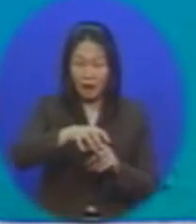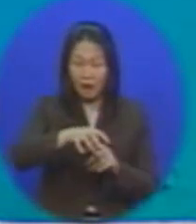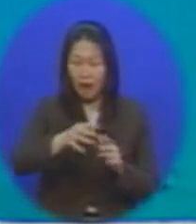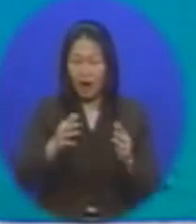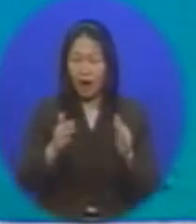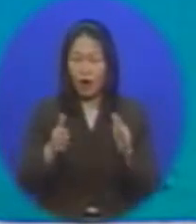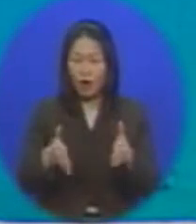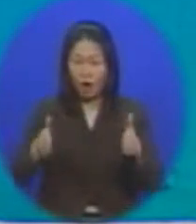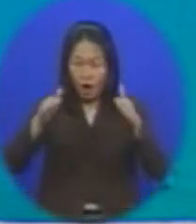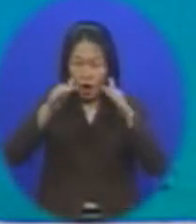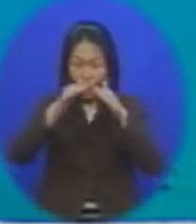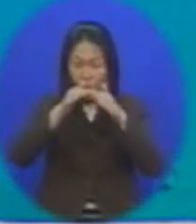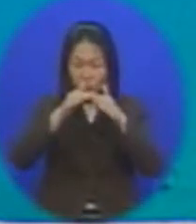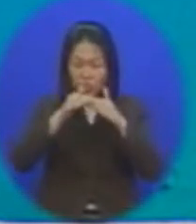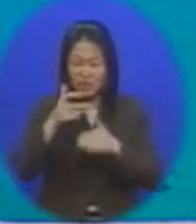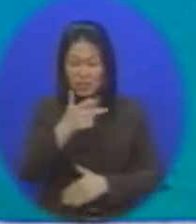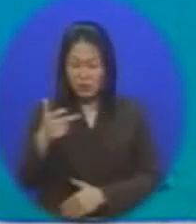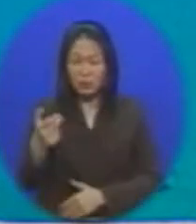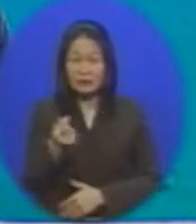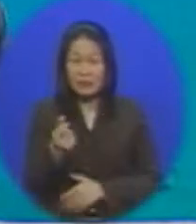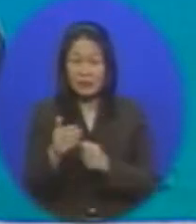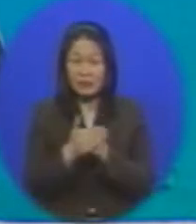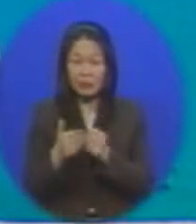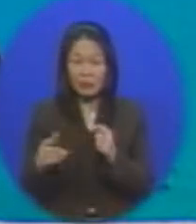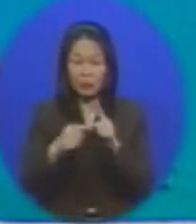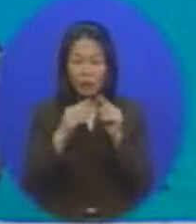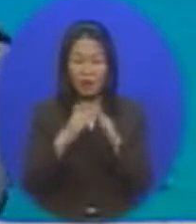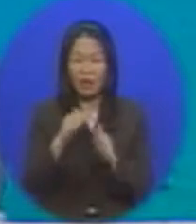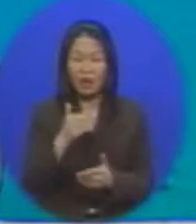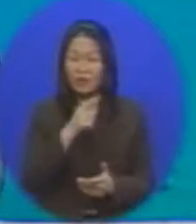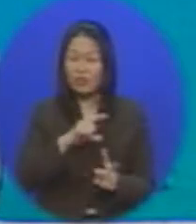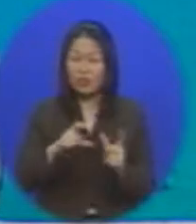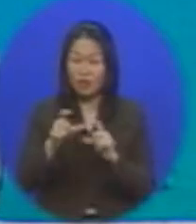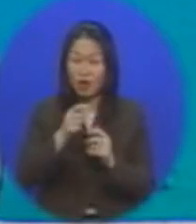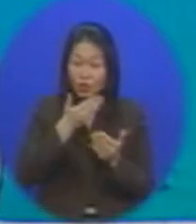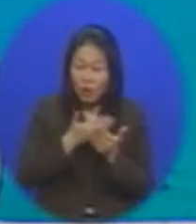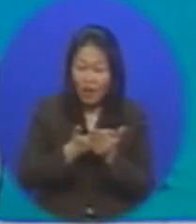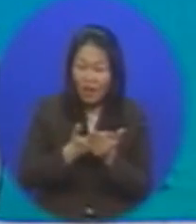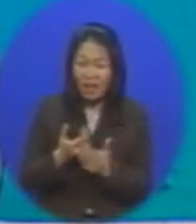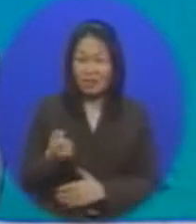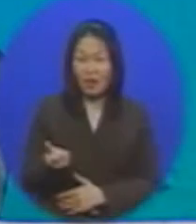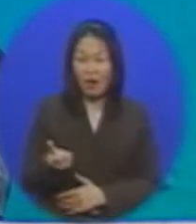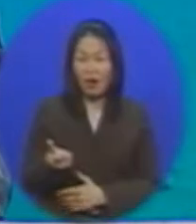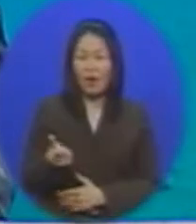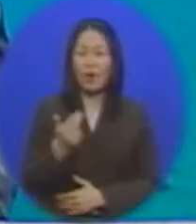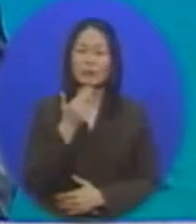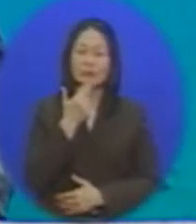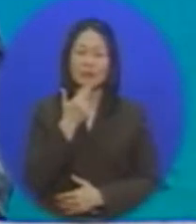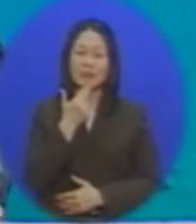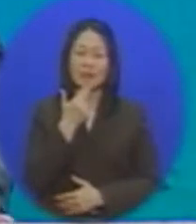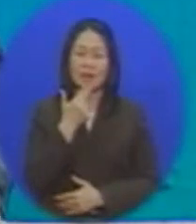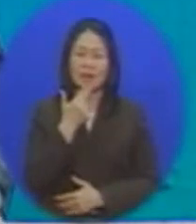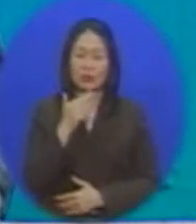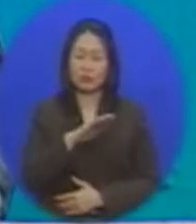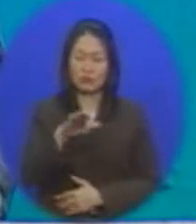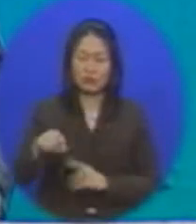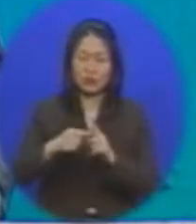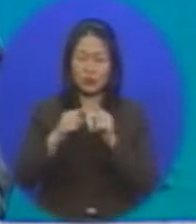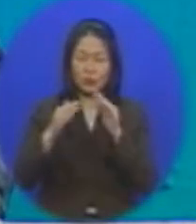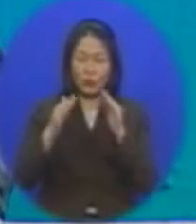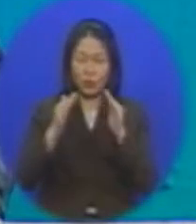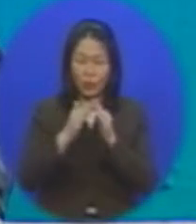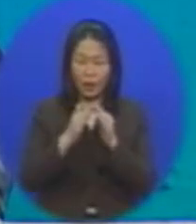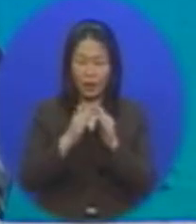작은 것 때문에 교회가 더욱 귀하고 덜 귀한 게 없습니다 우리 교회는 예배당이 이렇게